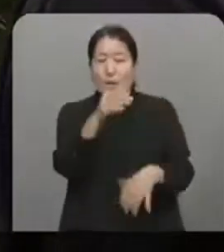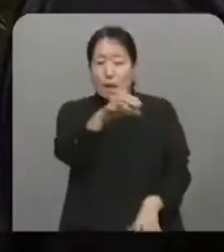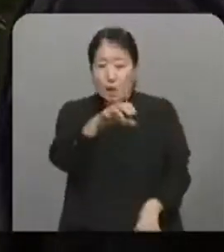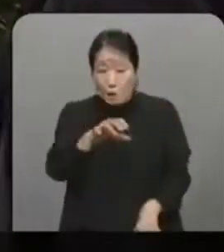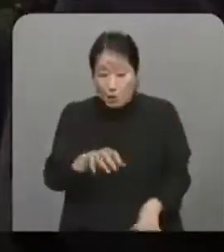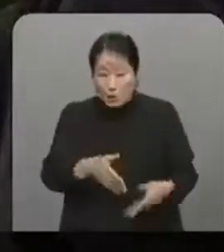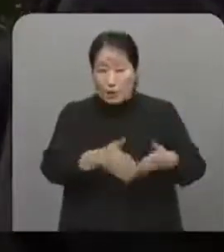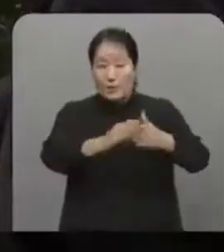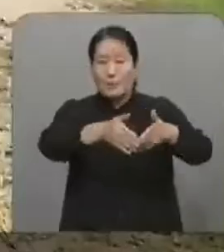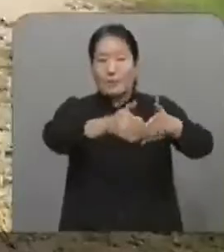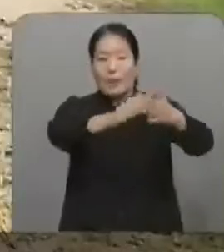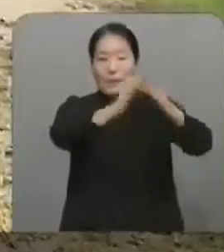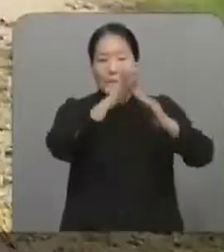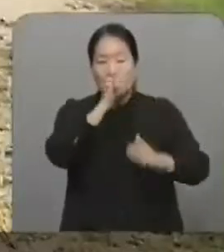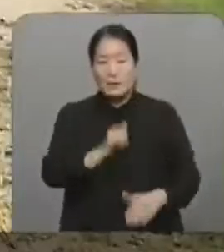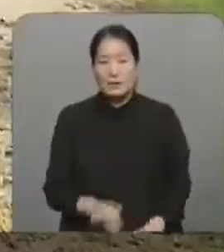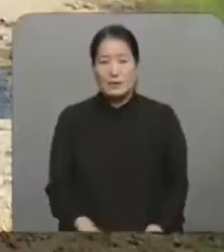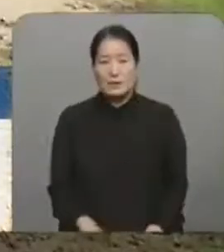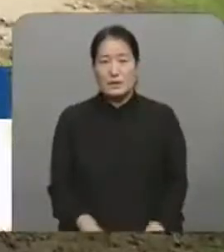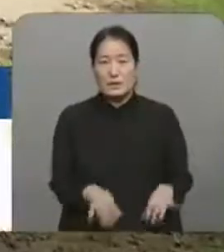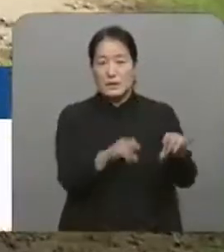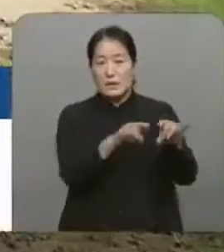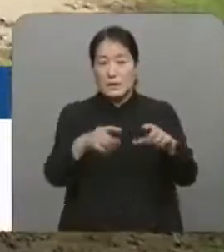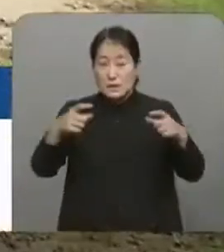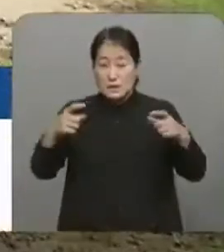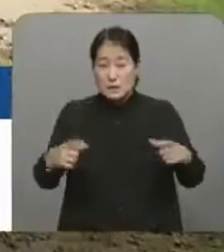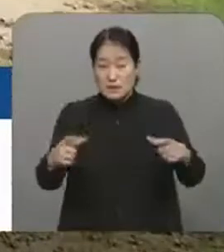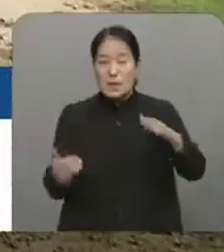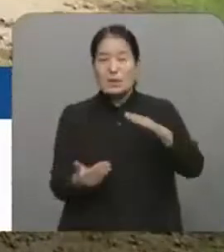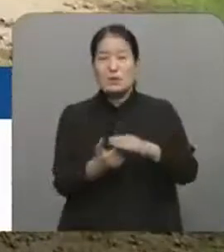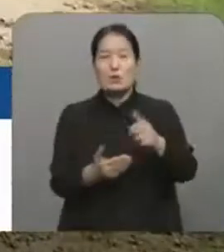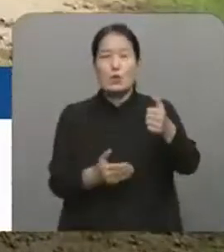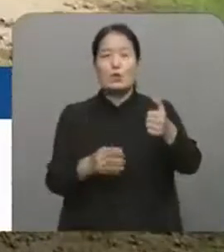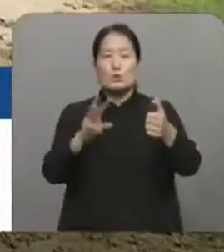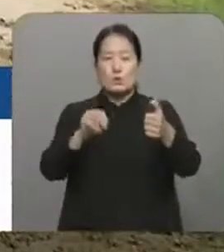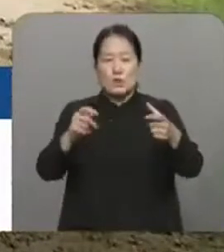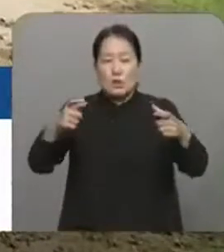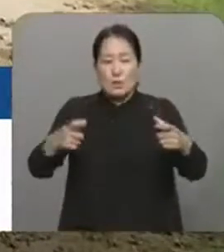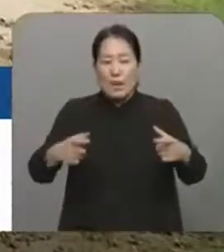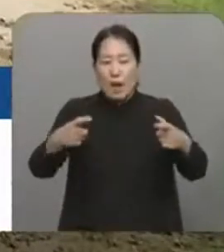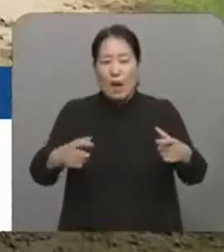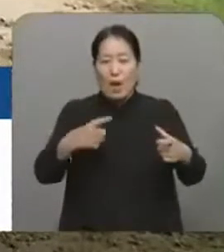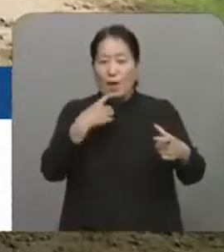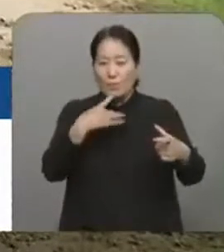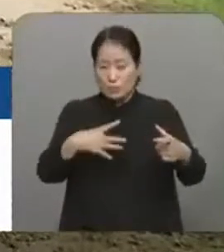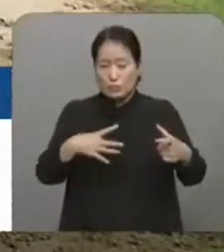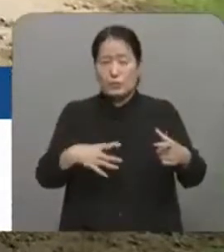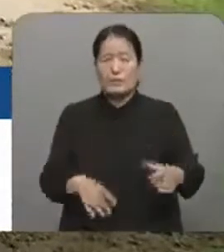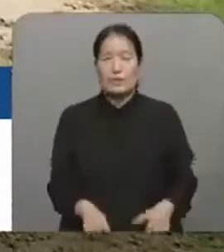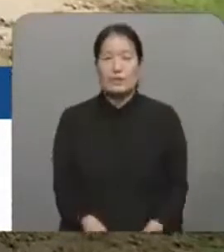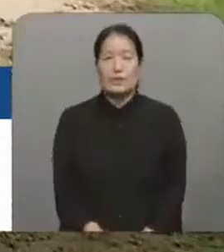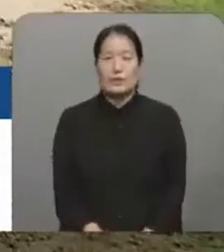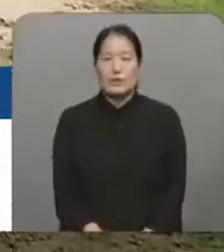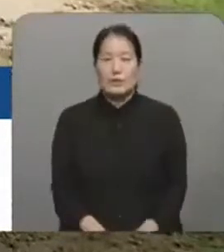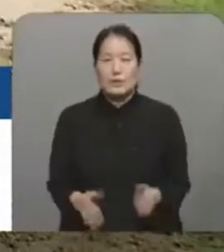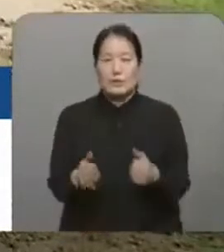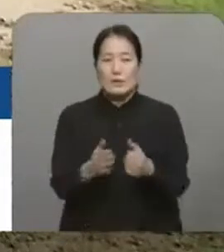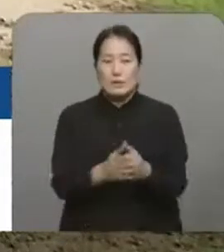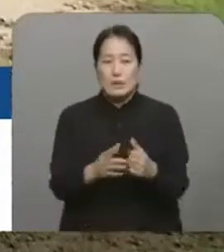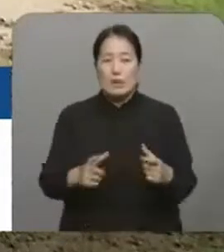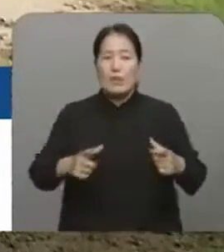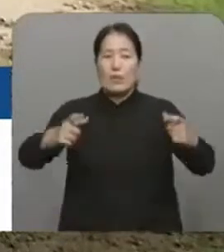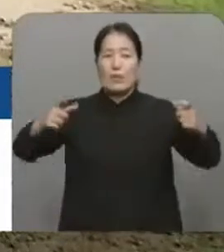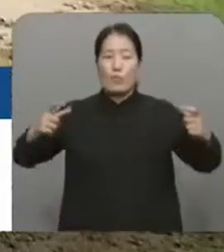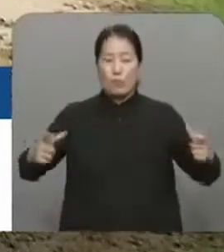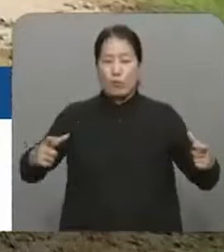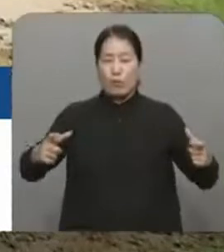배치됐습니다. 센서의 범위가 최대한 50m 정도밖에는 인식을 할수 없기 때문에 굉장히